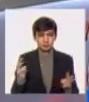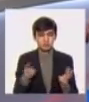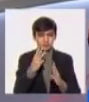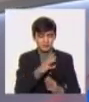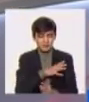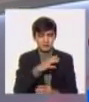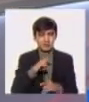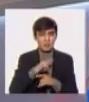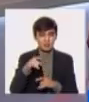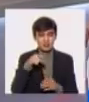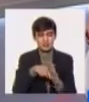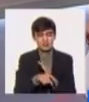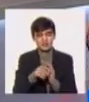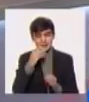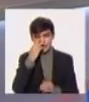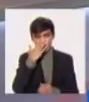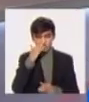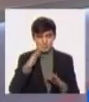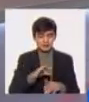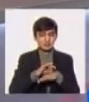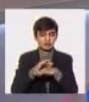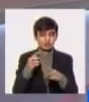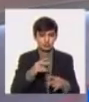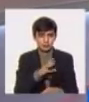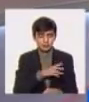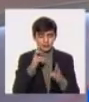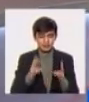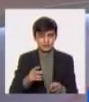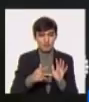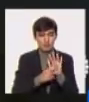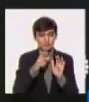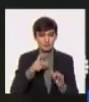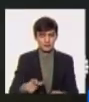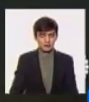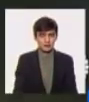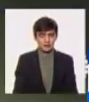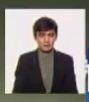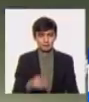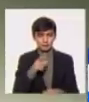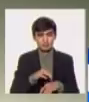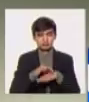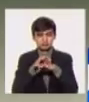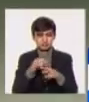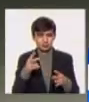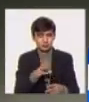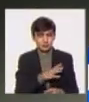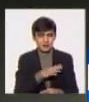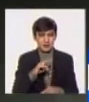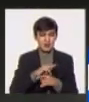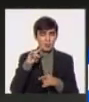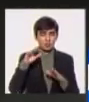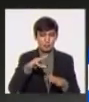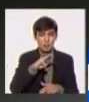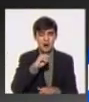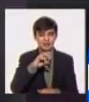который должен был доставить пациента в Японию. Жертвами крушения стали 8 человек. Борт должен был отправиться из аэропорта